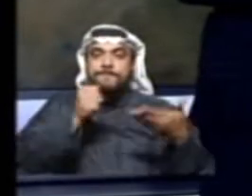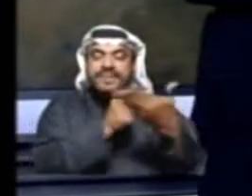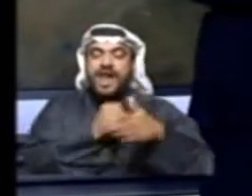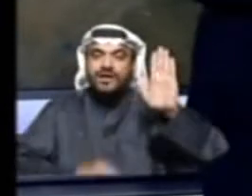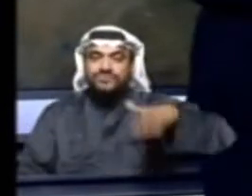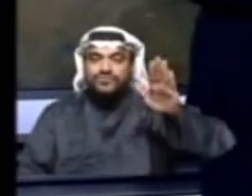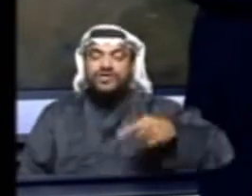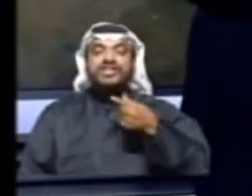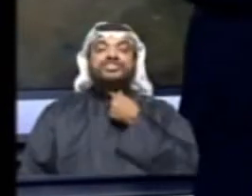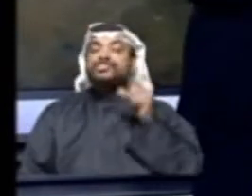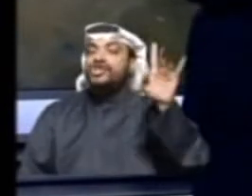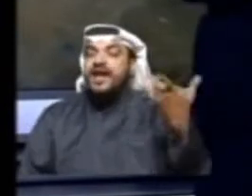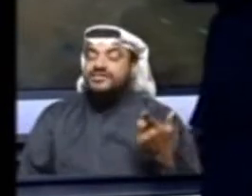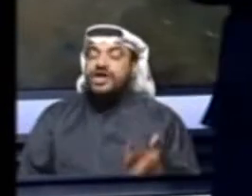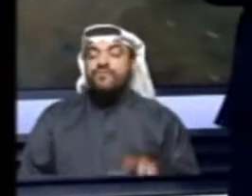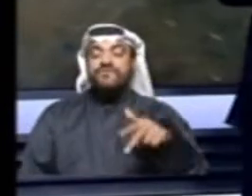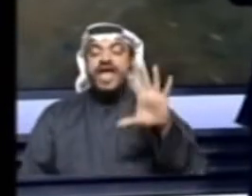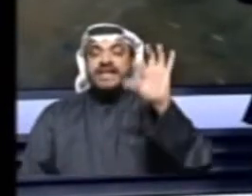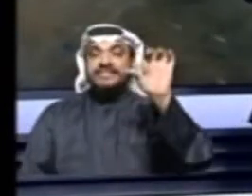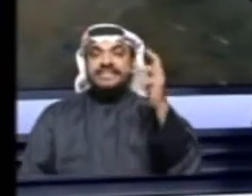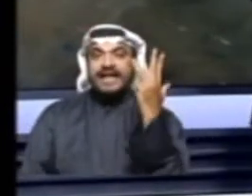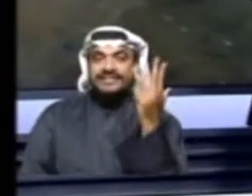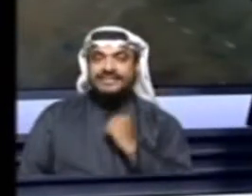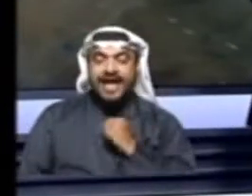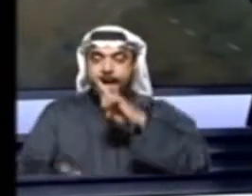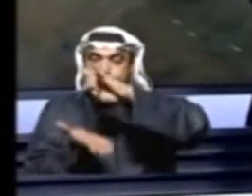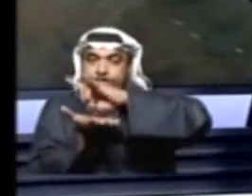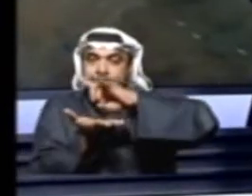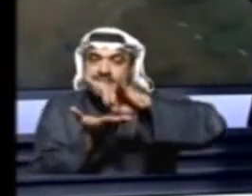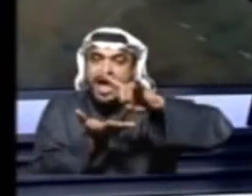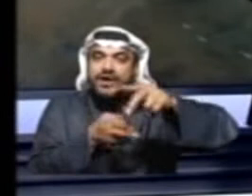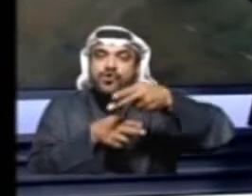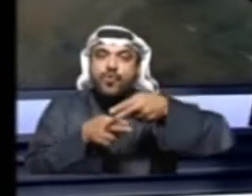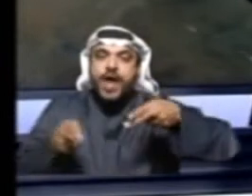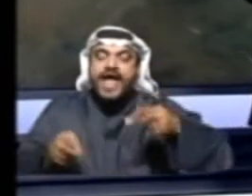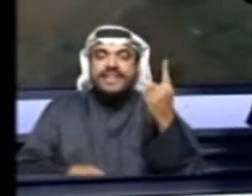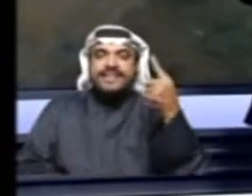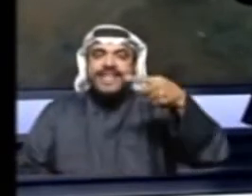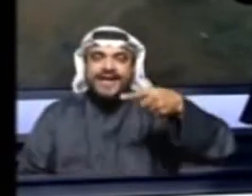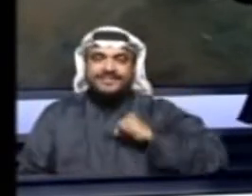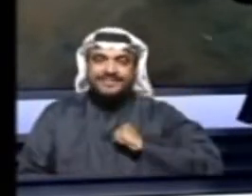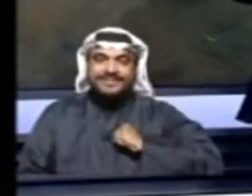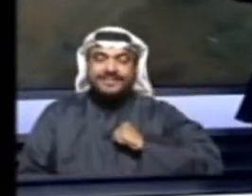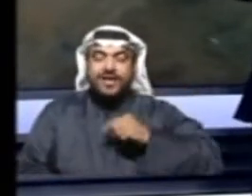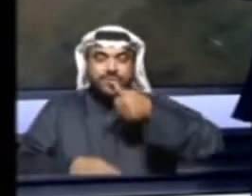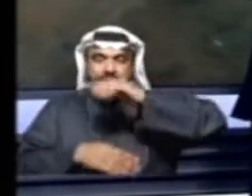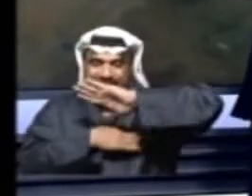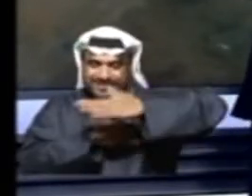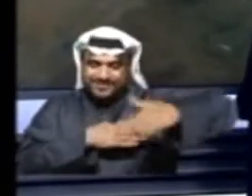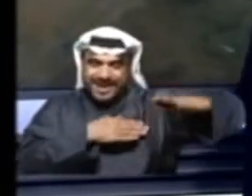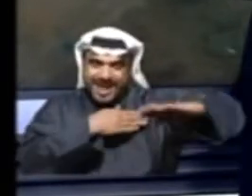9 درجات مئوية، بينما في مدينة الكويت ومطار الكويت الدولي متوقع 11 درجة مئوية، على الساحل